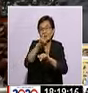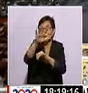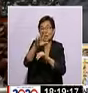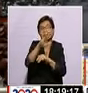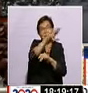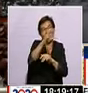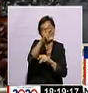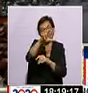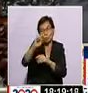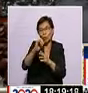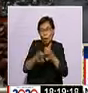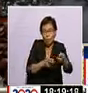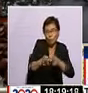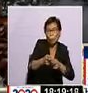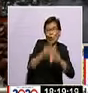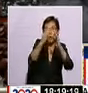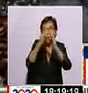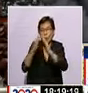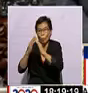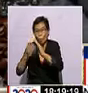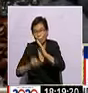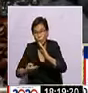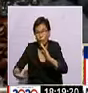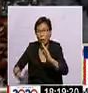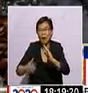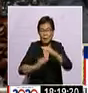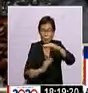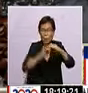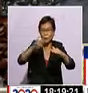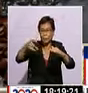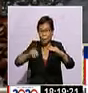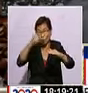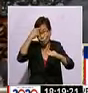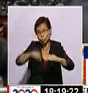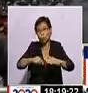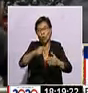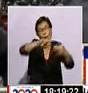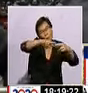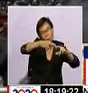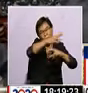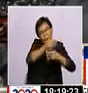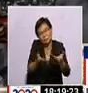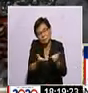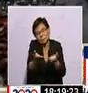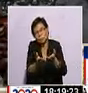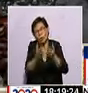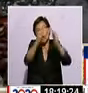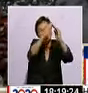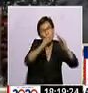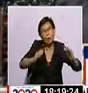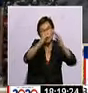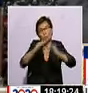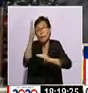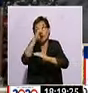ringgit kepada bahagian pengurusan hartanah di bawah jabatan Perdana Menteri untuk membaiki dan menyelenggara kuarters